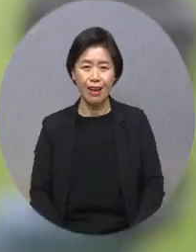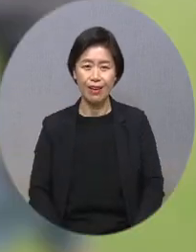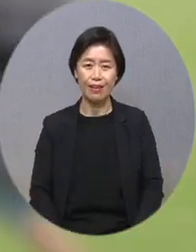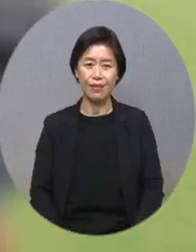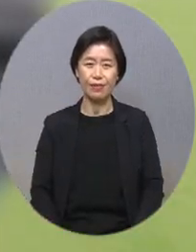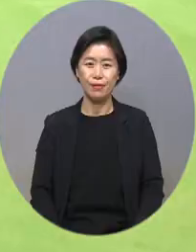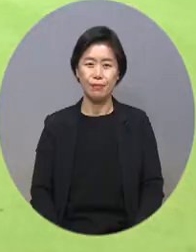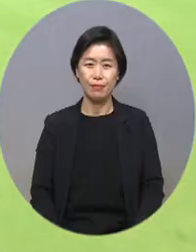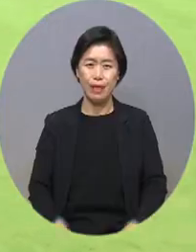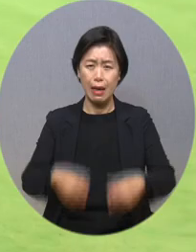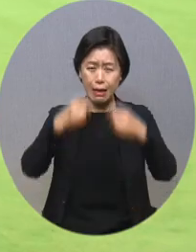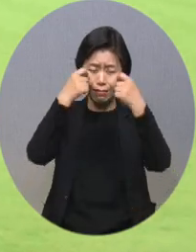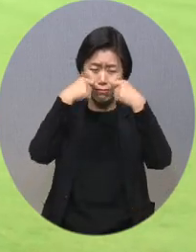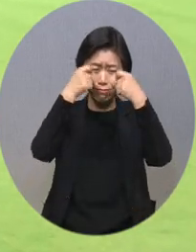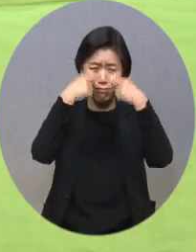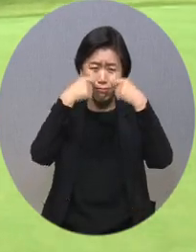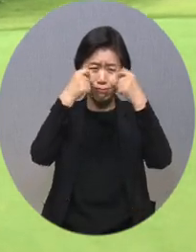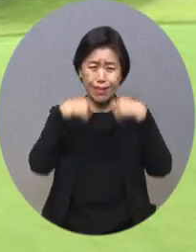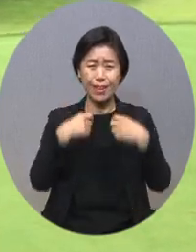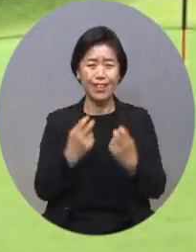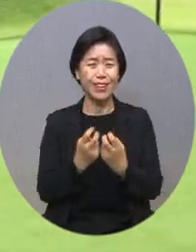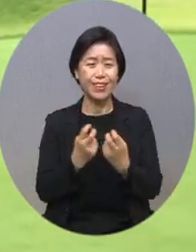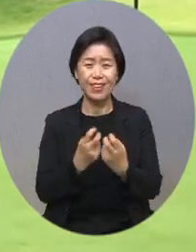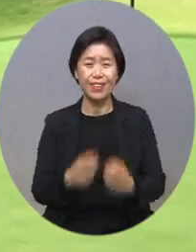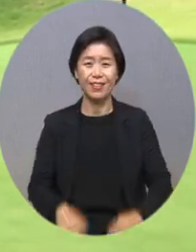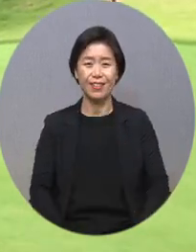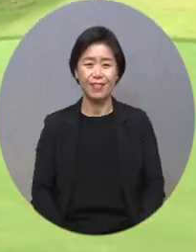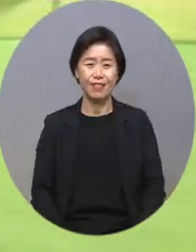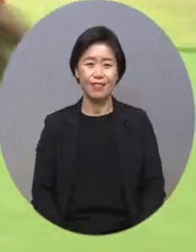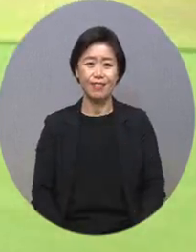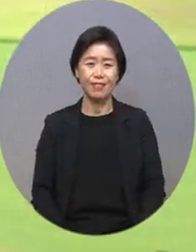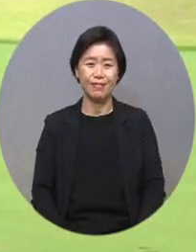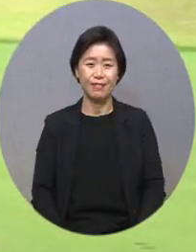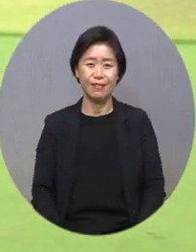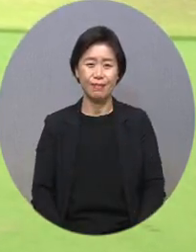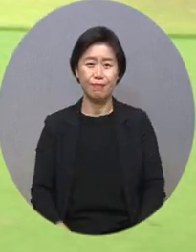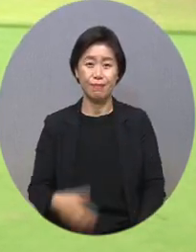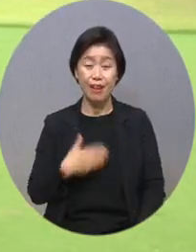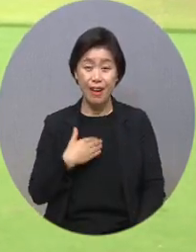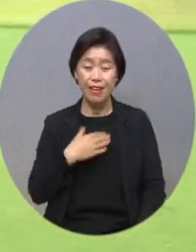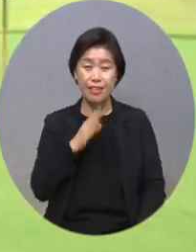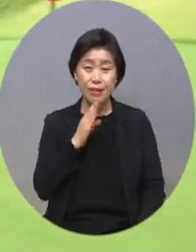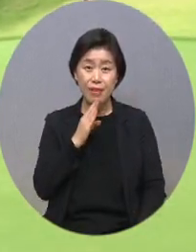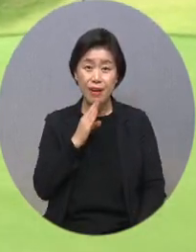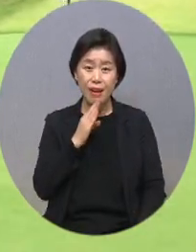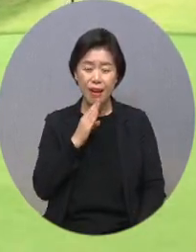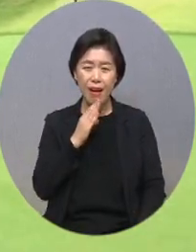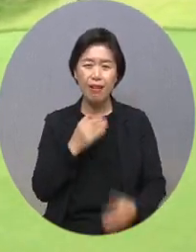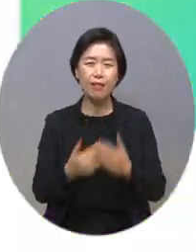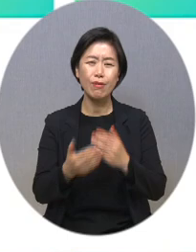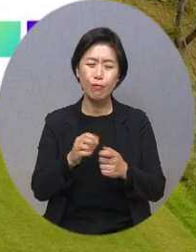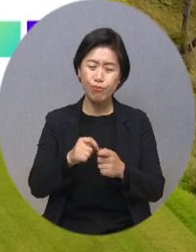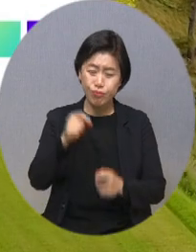슬퍼요. 아, 제가 이렇게 여기서 이제 구력이 태가 나는 거예요.